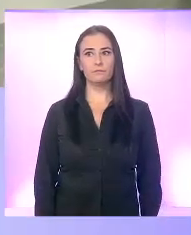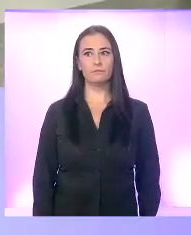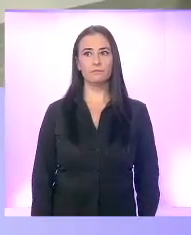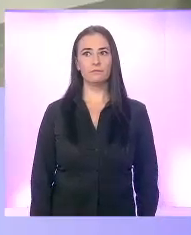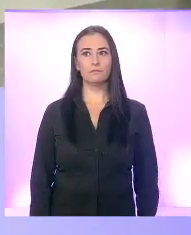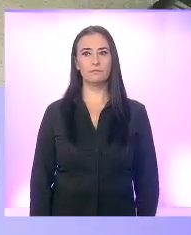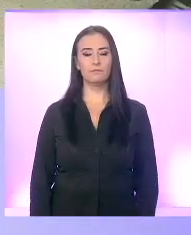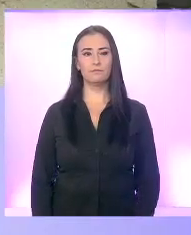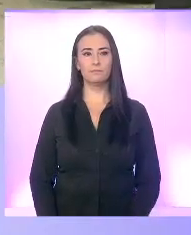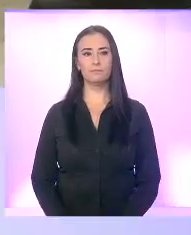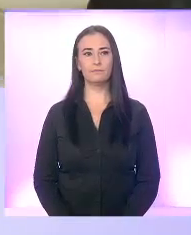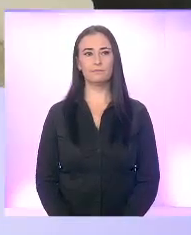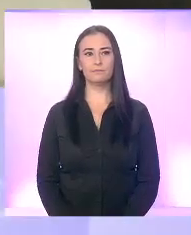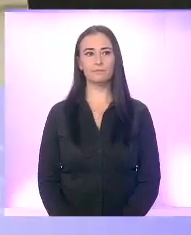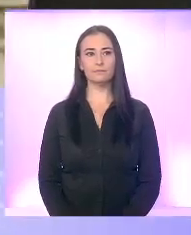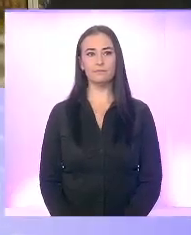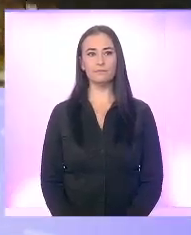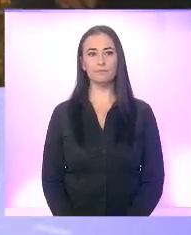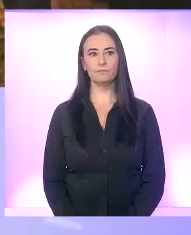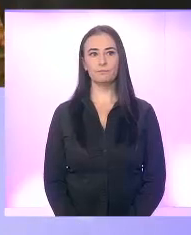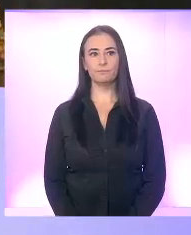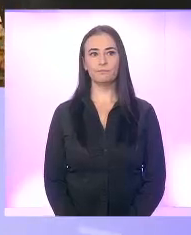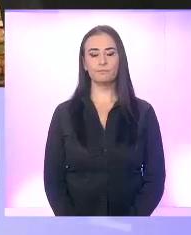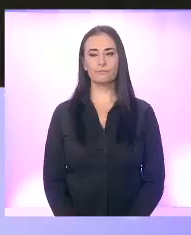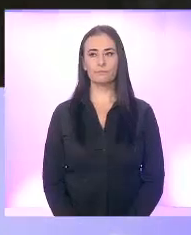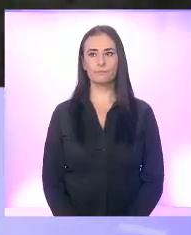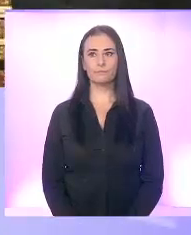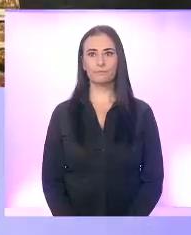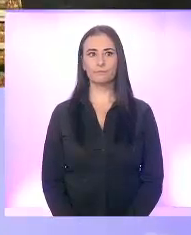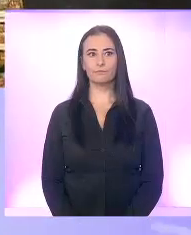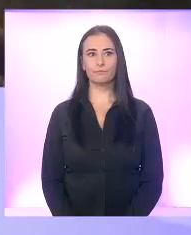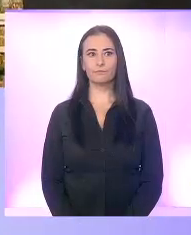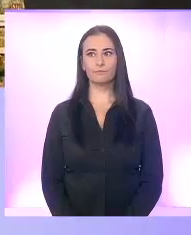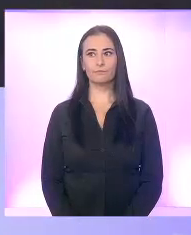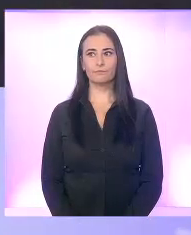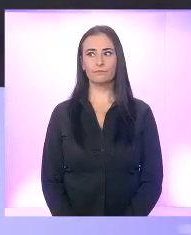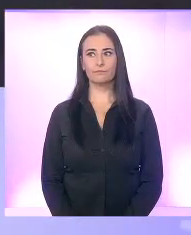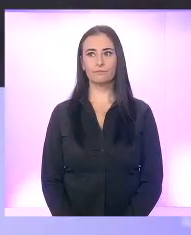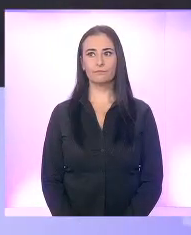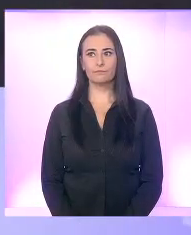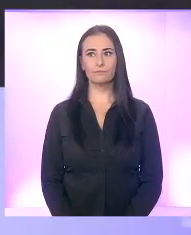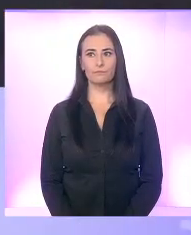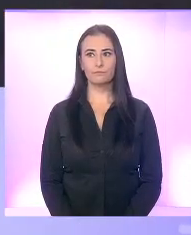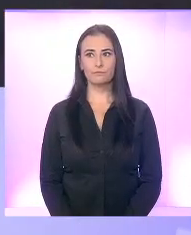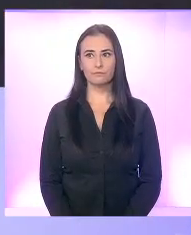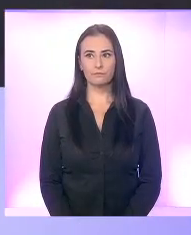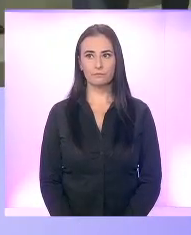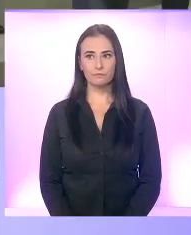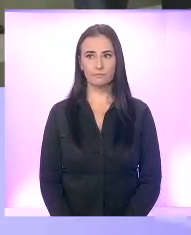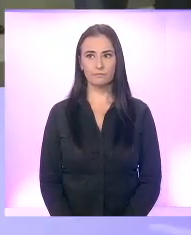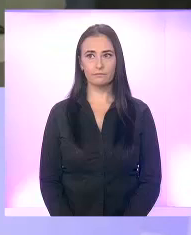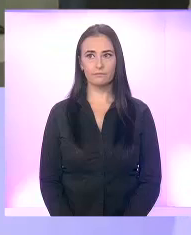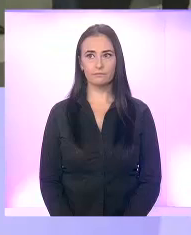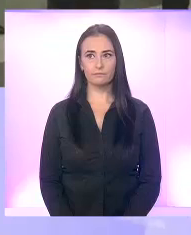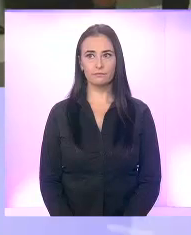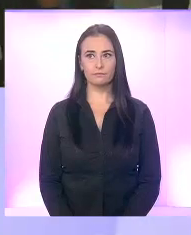700 de kilometri din vreo 10.000 de kilometri de cale ferată pe care îi avem, undeva la 7%, și mare parte și din aceste lucrări care